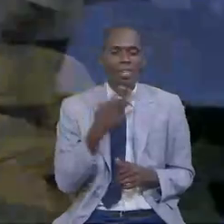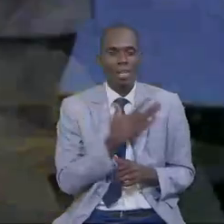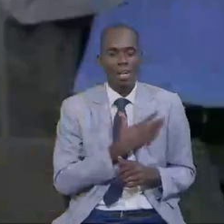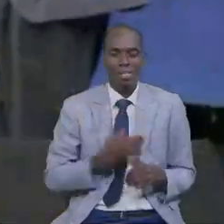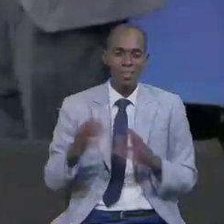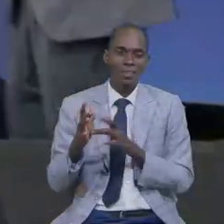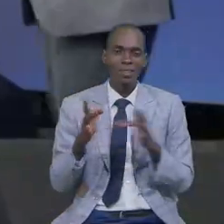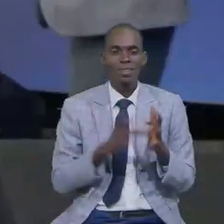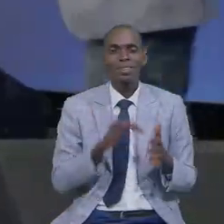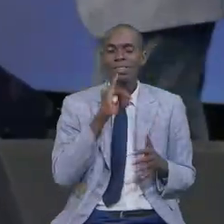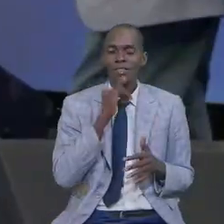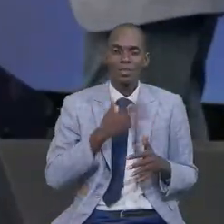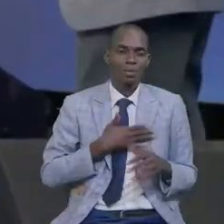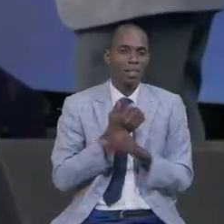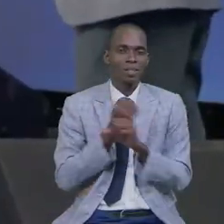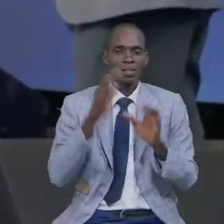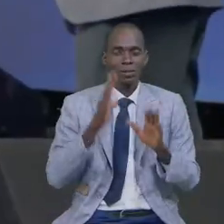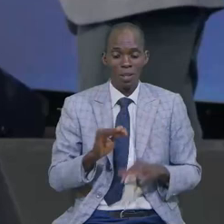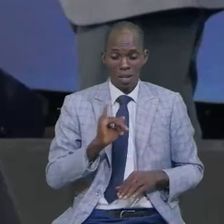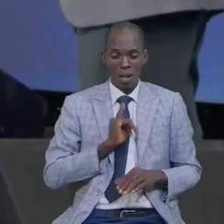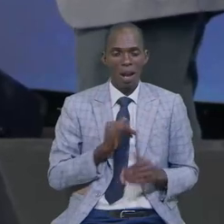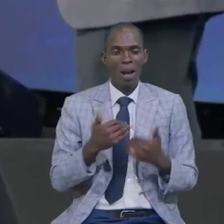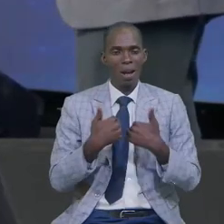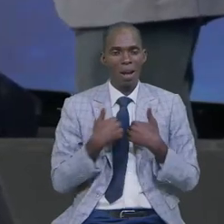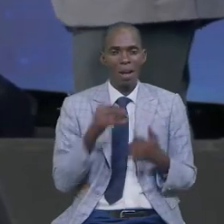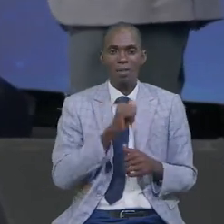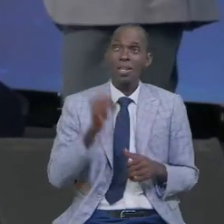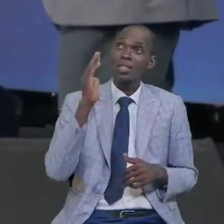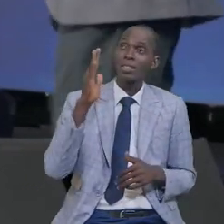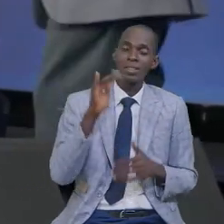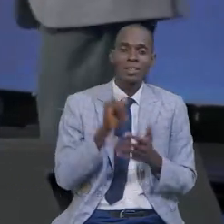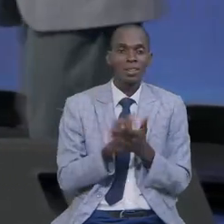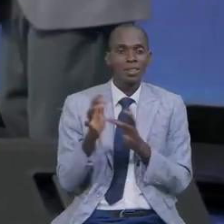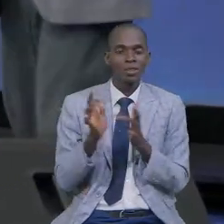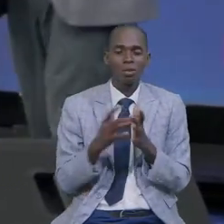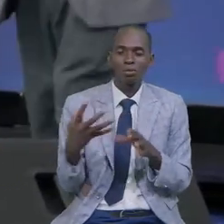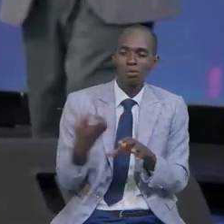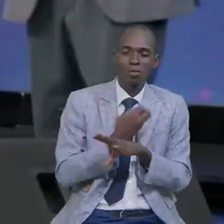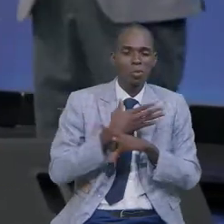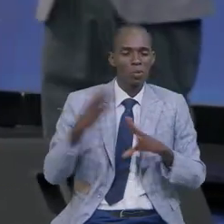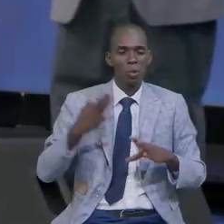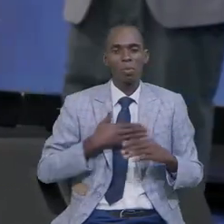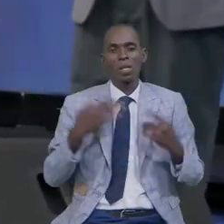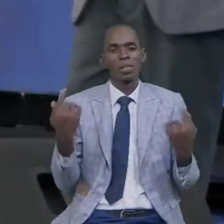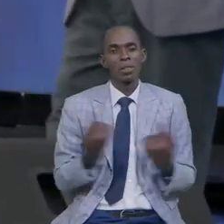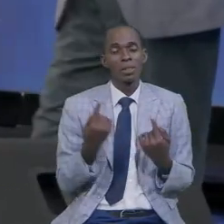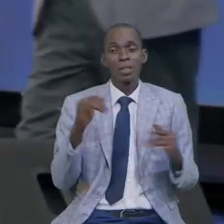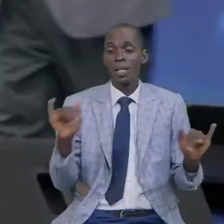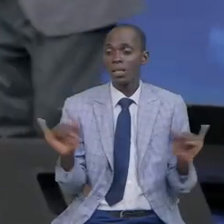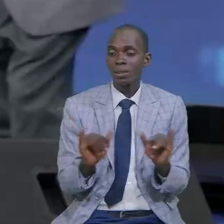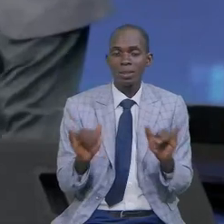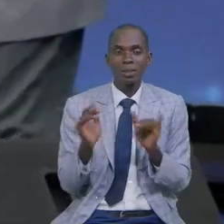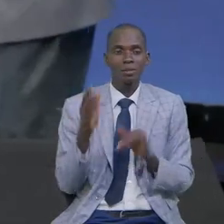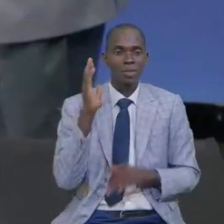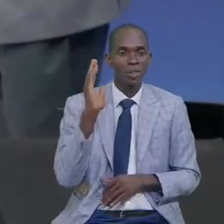sauveur. J'ai un témoignage. Que Jésus a pris tous mes péchés. Le même témoignage,